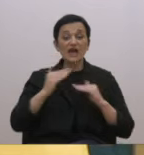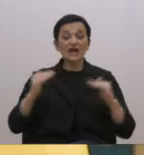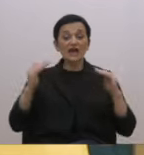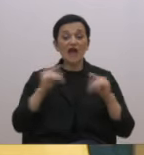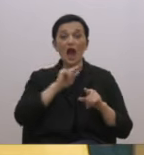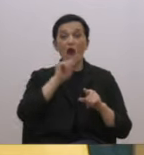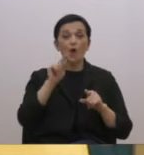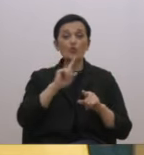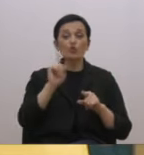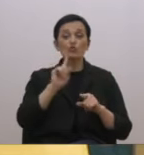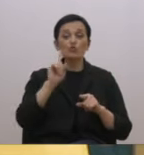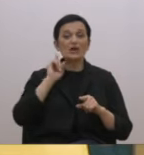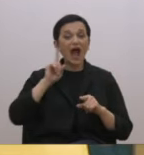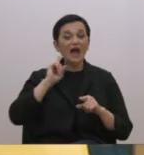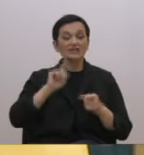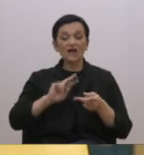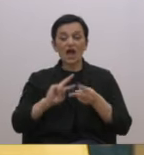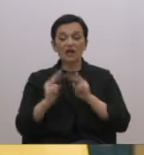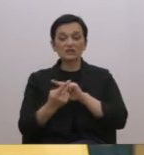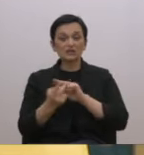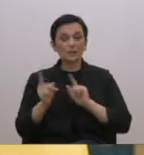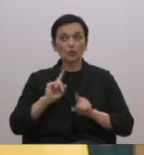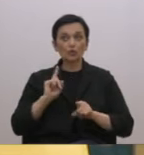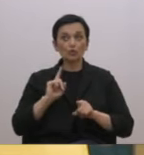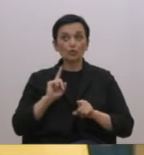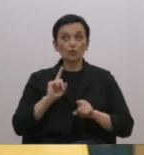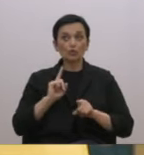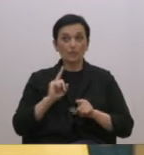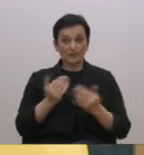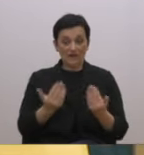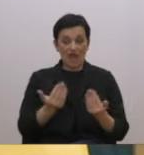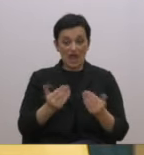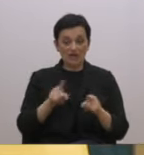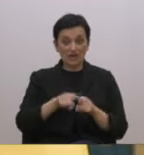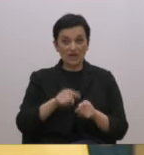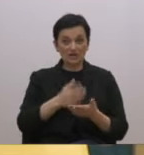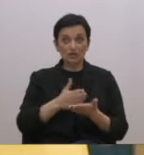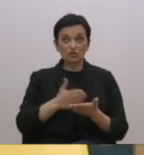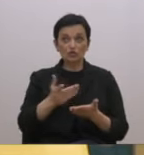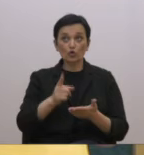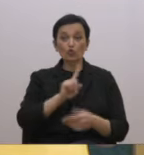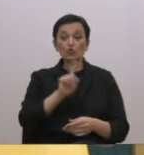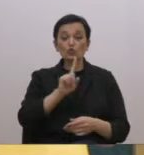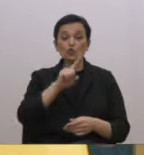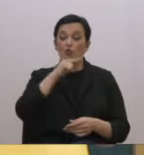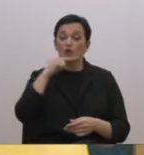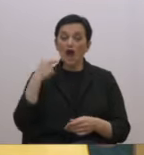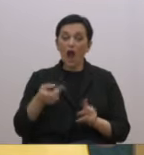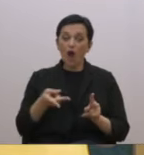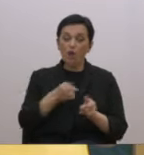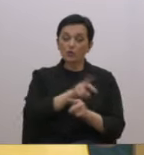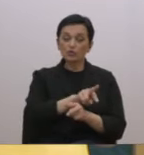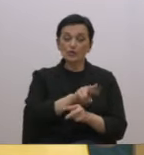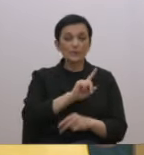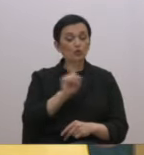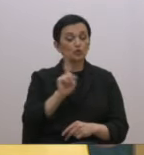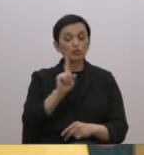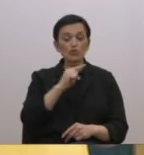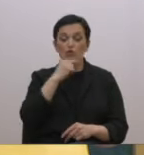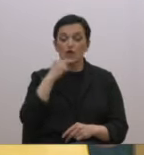ნუ გათათრდები, ნუ გათათრდები. ახლა ასე არის, ნუ გარუსთები, ნუ